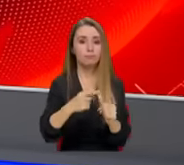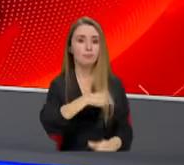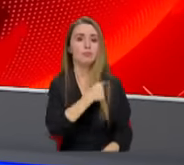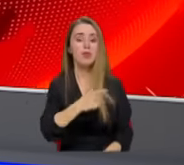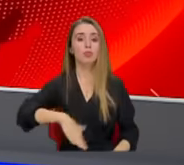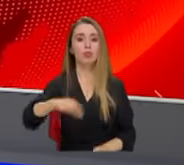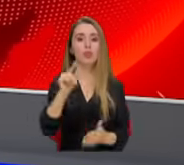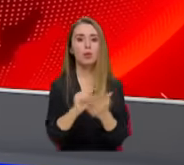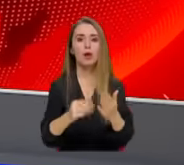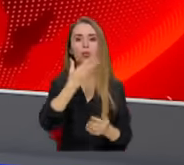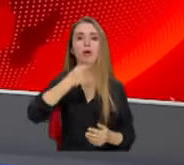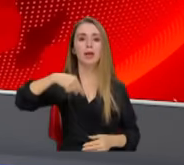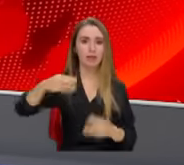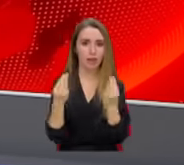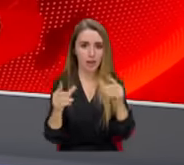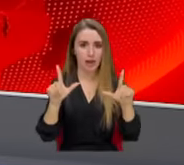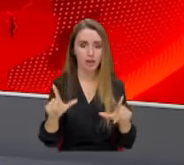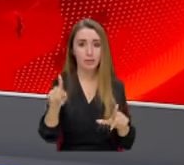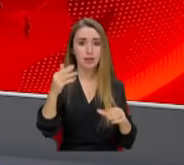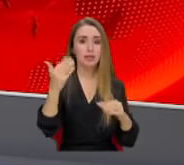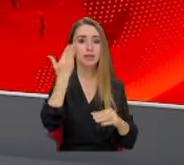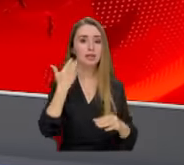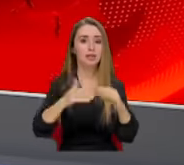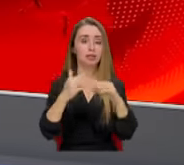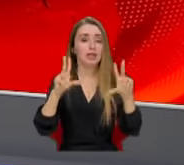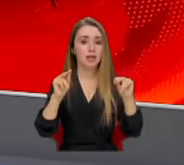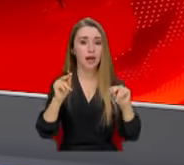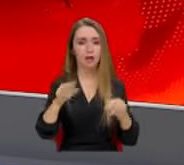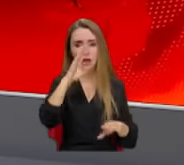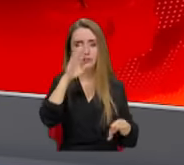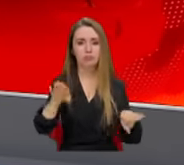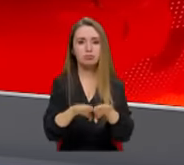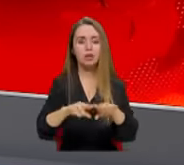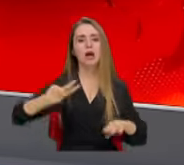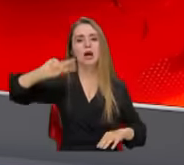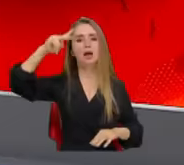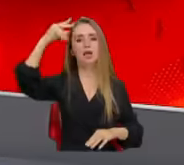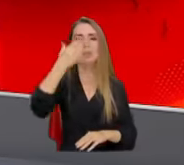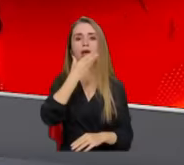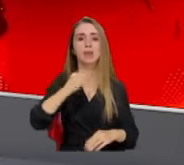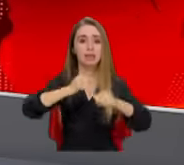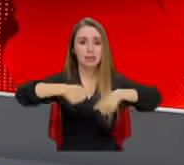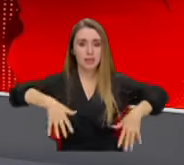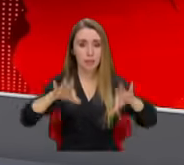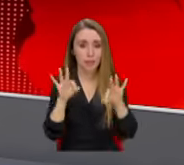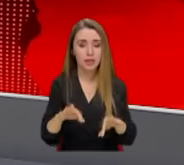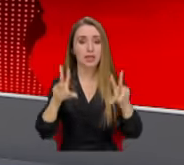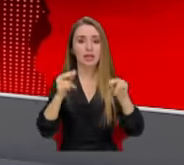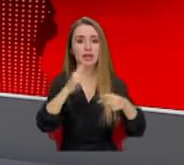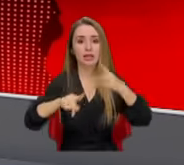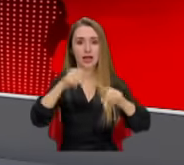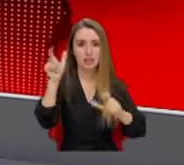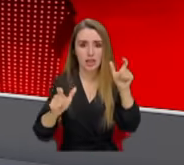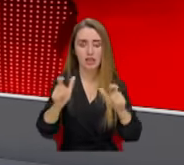tüm memur ve emeklilere verilsin. Bir izleyicimiz de yeter ki adil kademeli emeklilik sistemi gelsin ve yeter ki